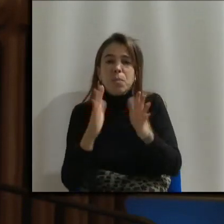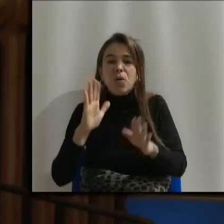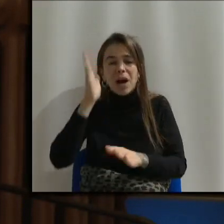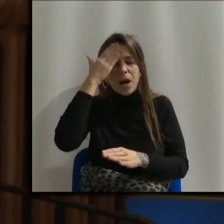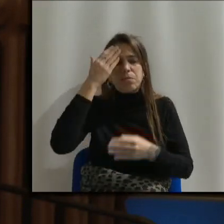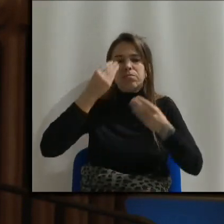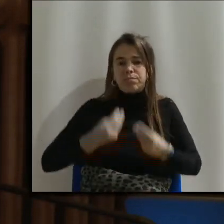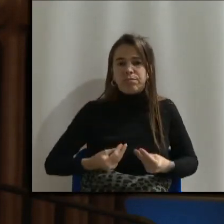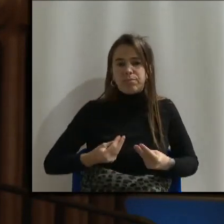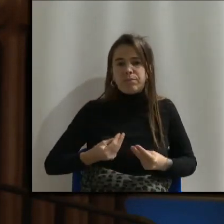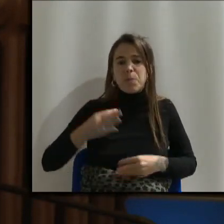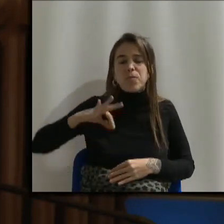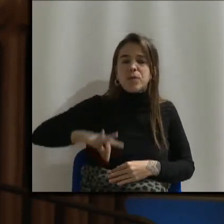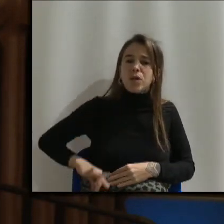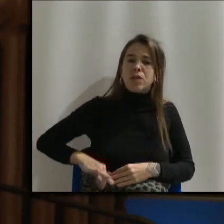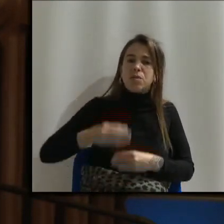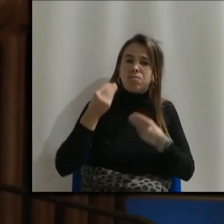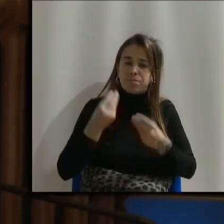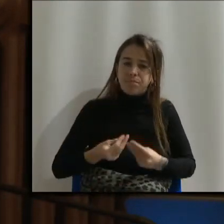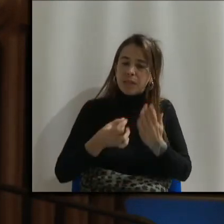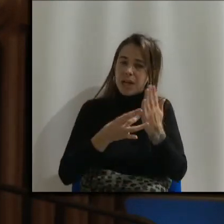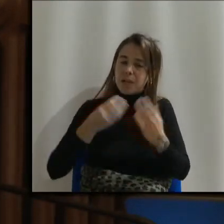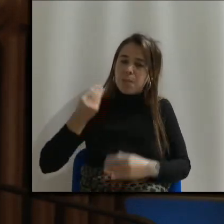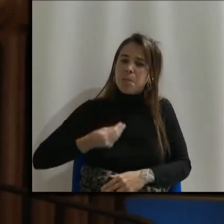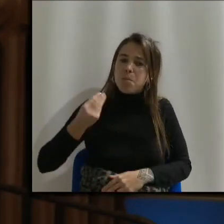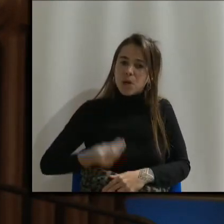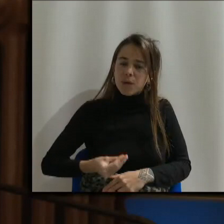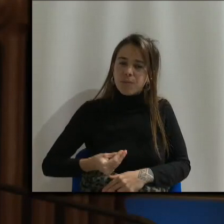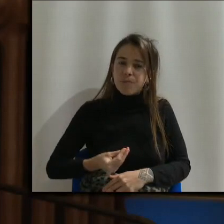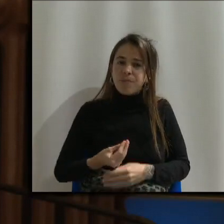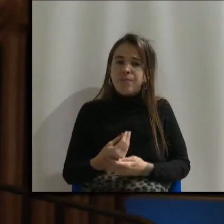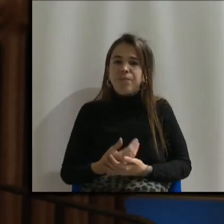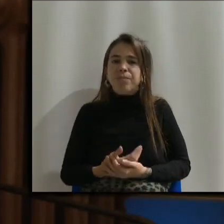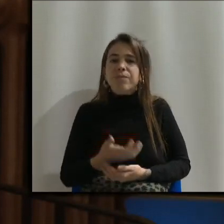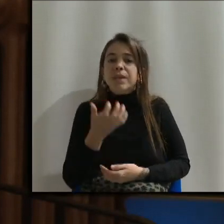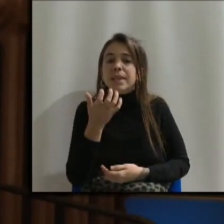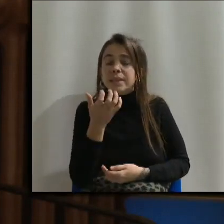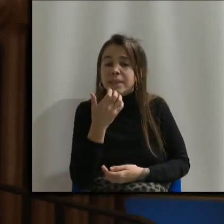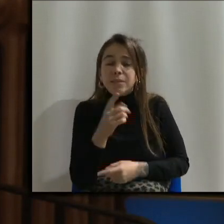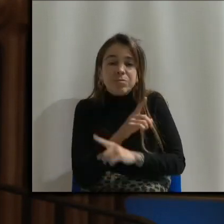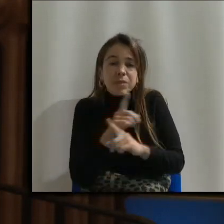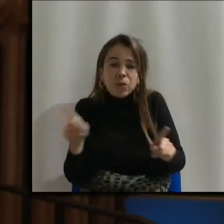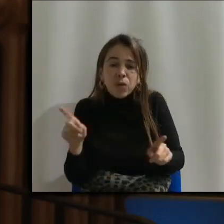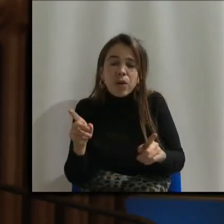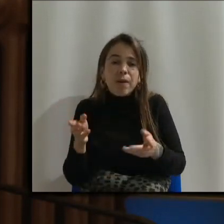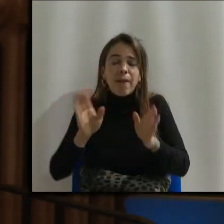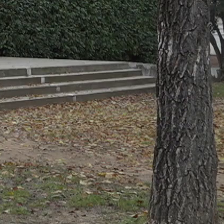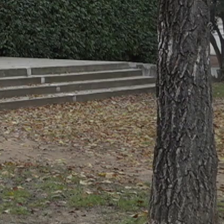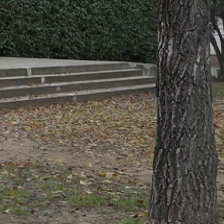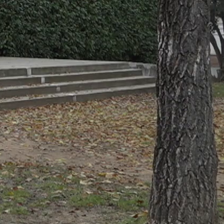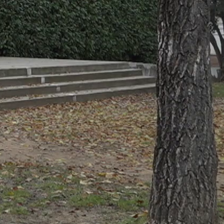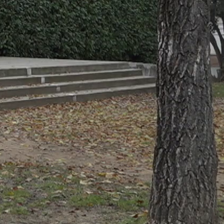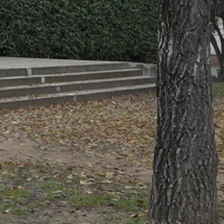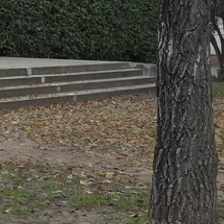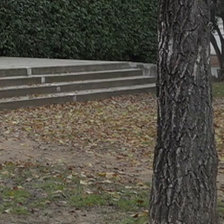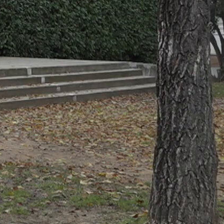equipats i amb professionals suficients, és més eficient i dona millors resultats. Si no, correm el risc de crear petits